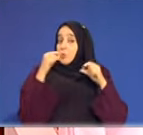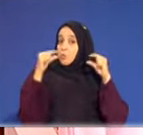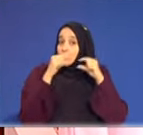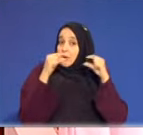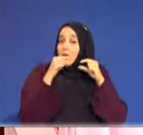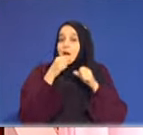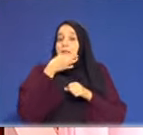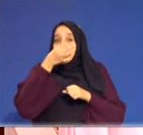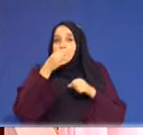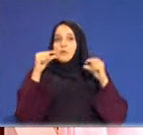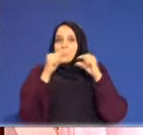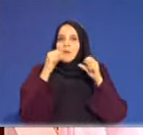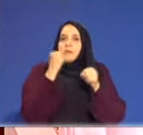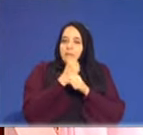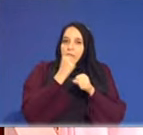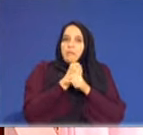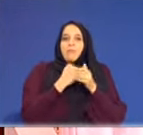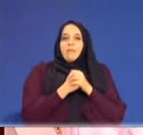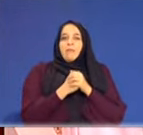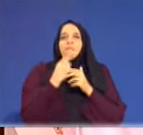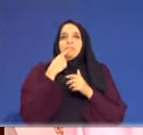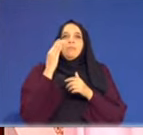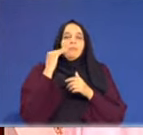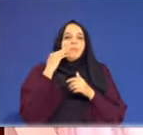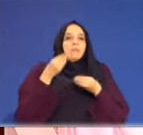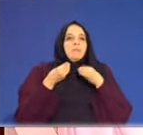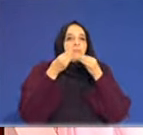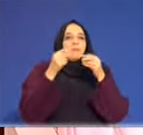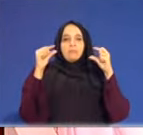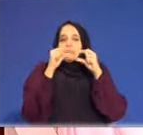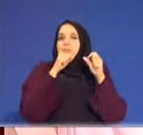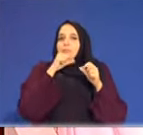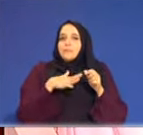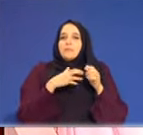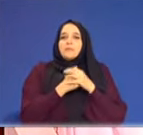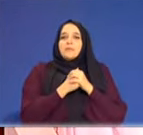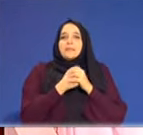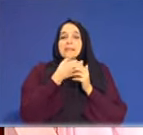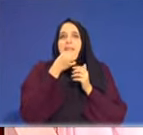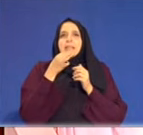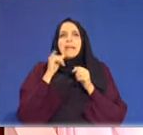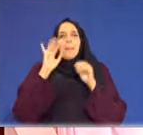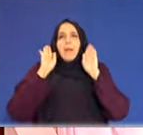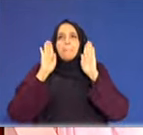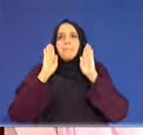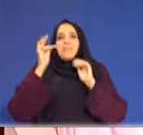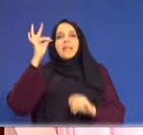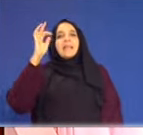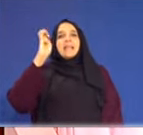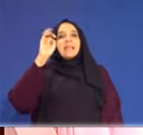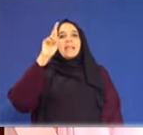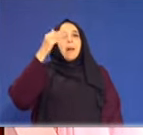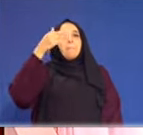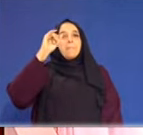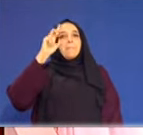أيضا، أذكر على سبيل المثال لا على سبيل الحصر، حديث النبي عليه الصلاة والسلام الذي خرجه الإمام الترمذي